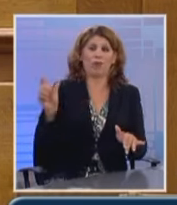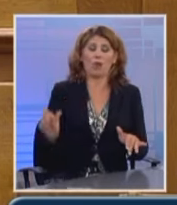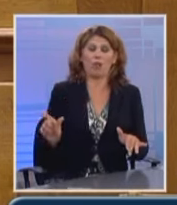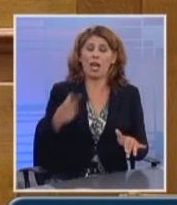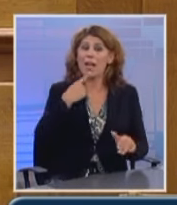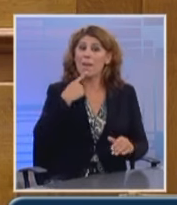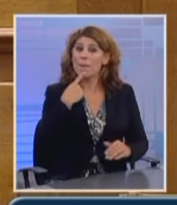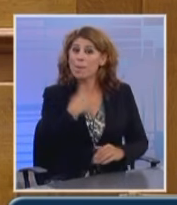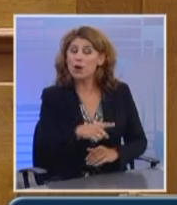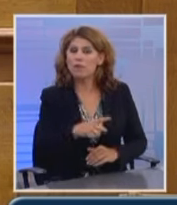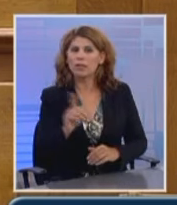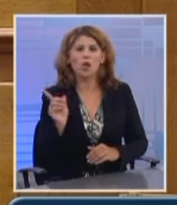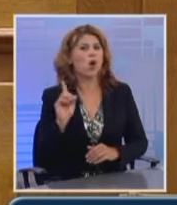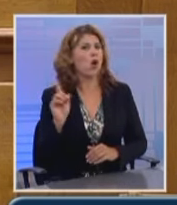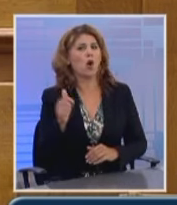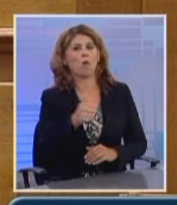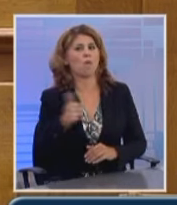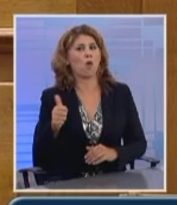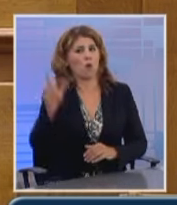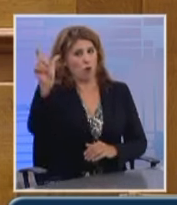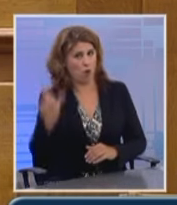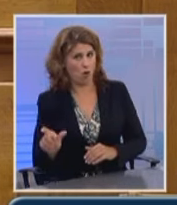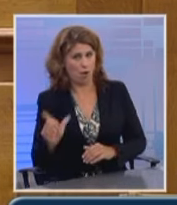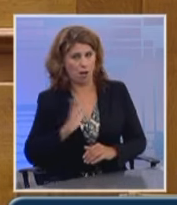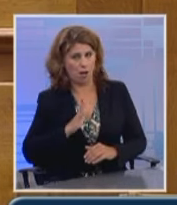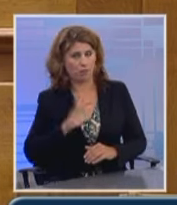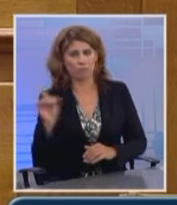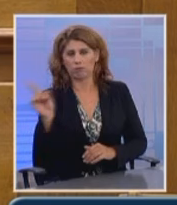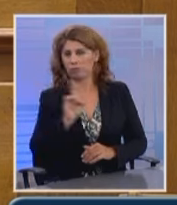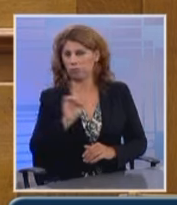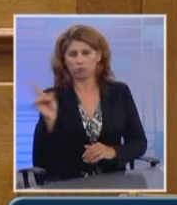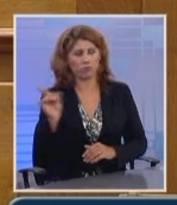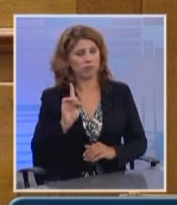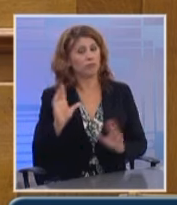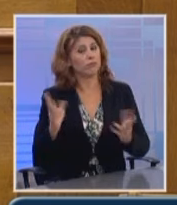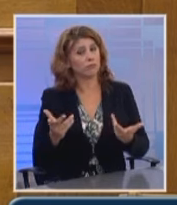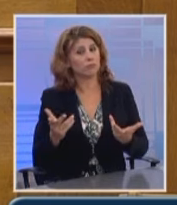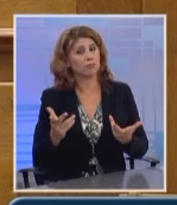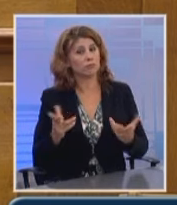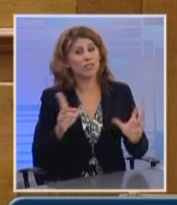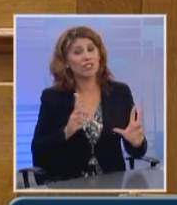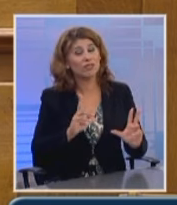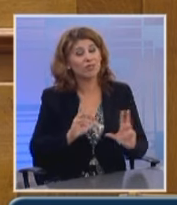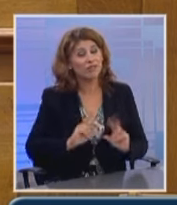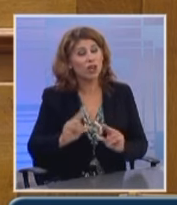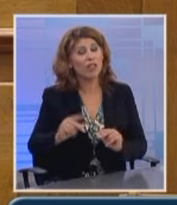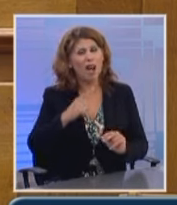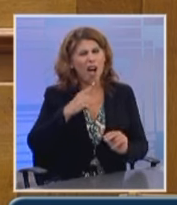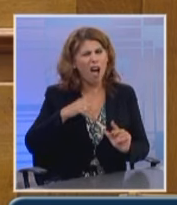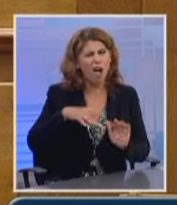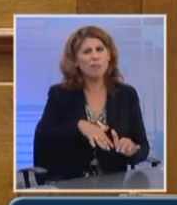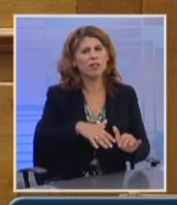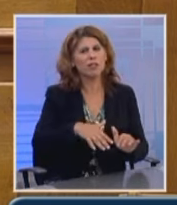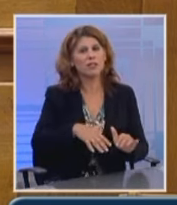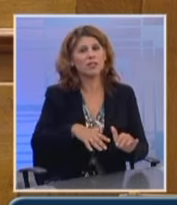Προσβλητική όχι όμως μόνο προς αυτόν, αλλά και προς την ίδια τη συντεταγμένη πολιτεία, προς όλους